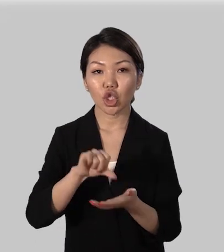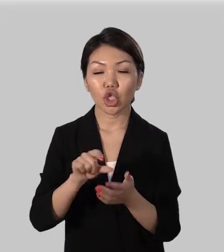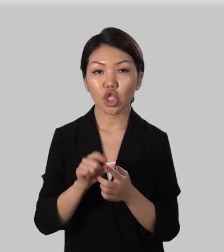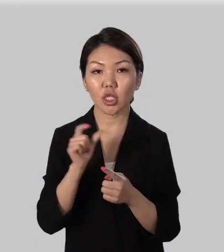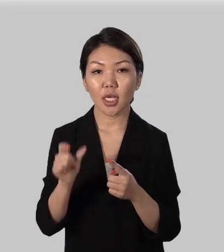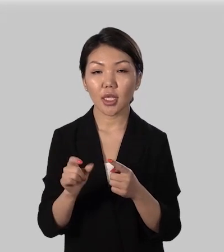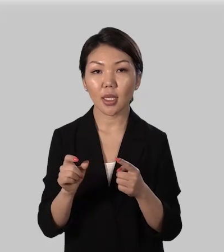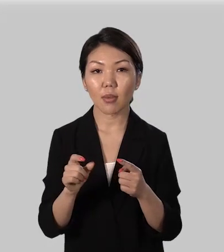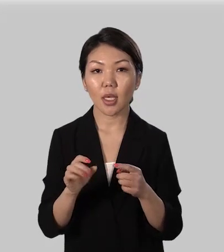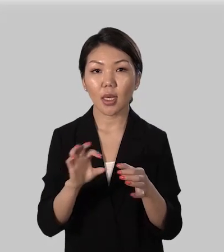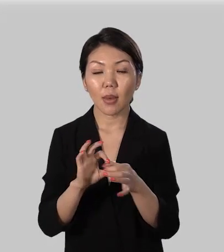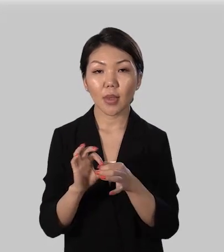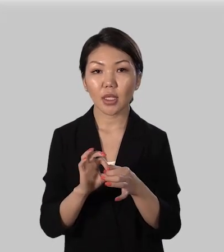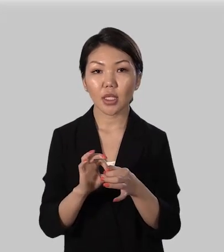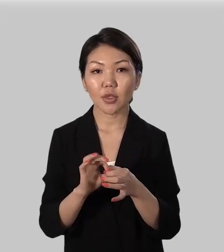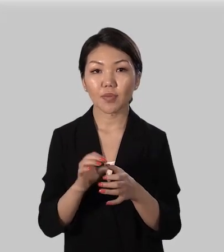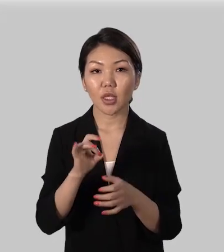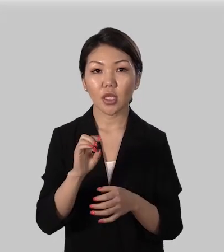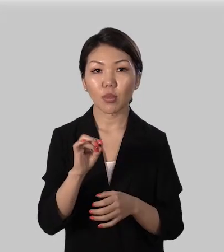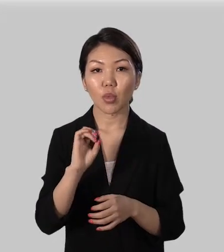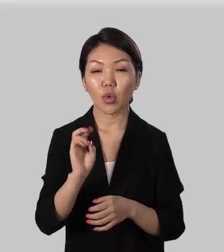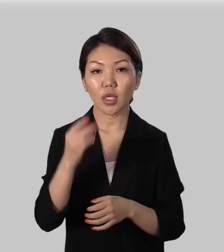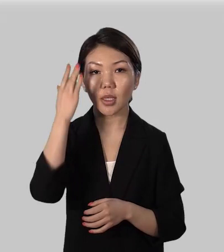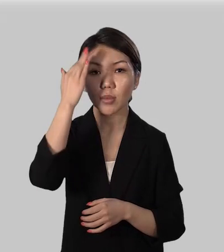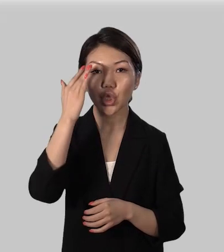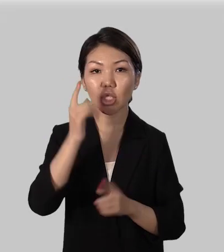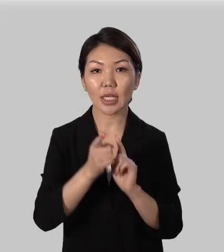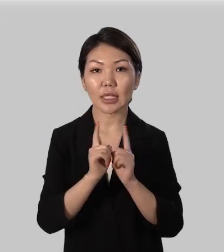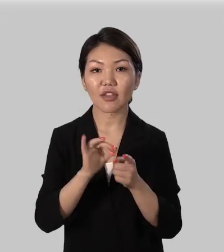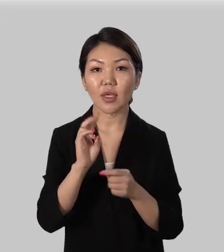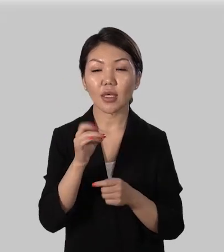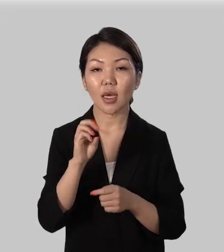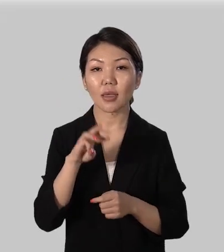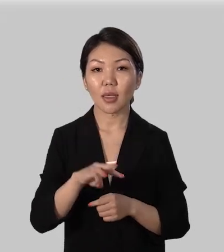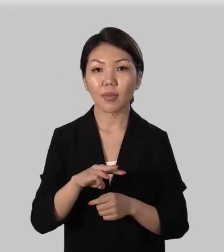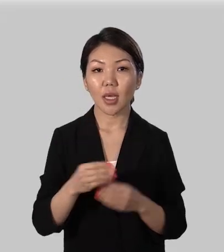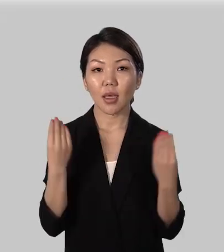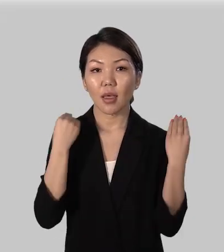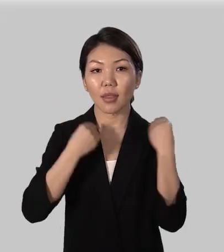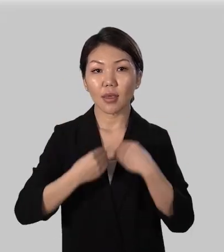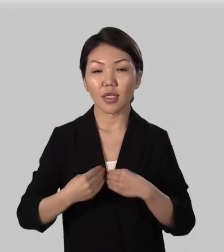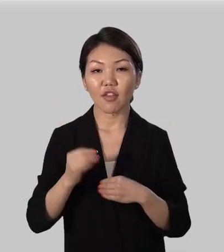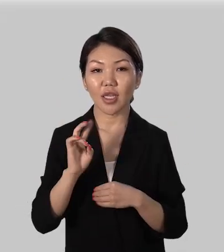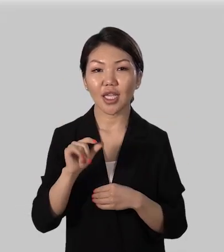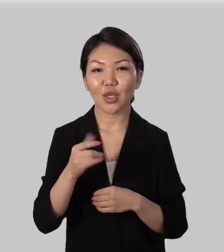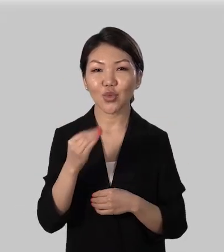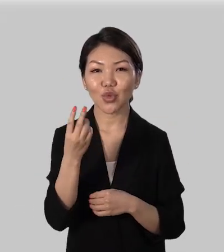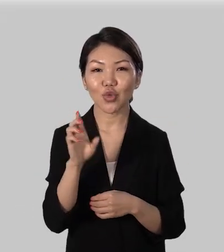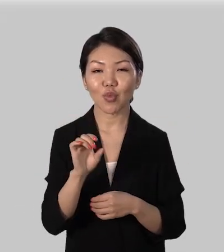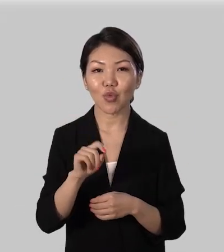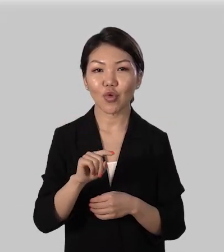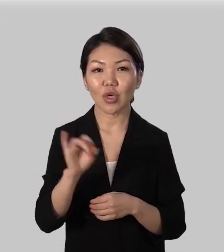ребенок мечтает стать великаном , надеть велика new шубу и выйти из дому ,